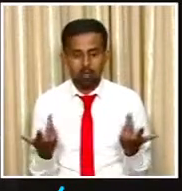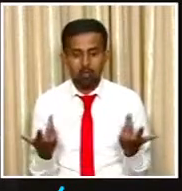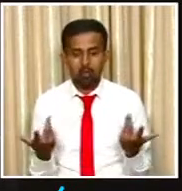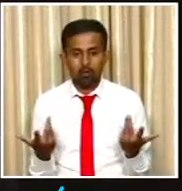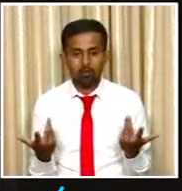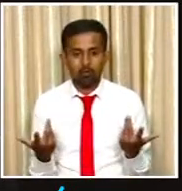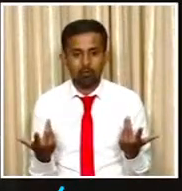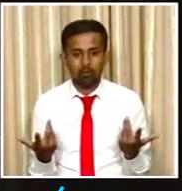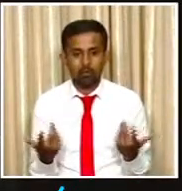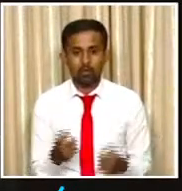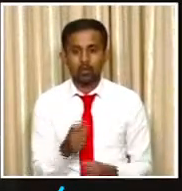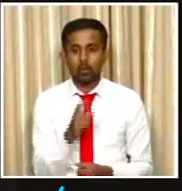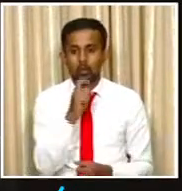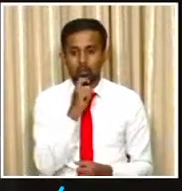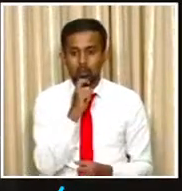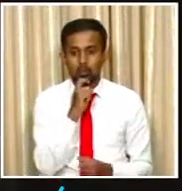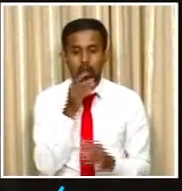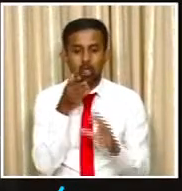මොකද